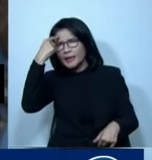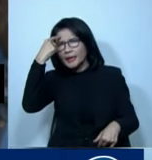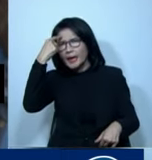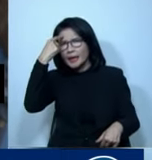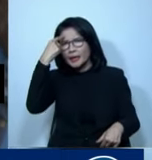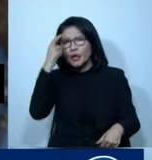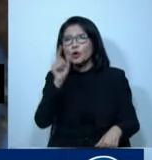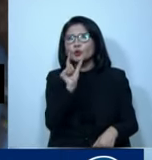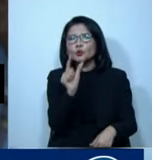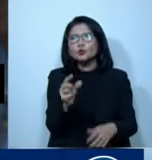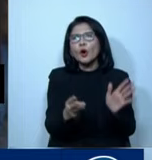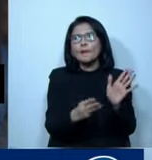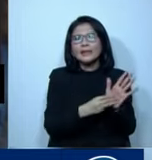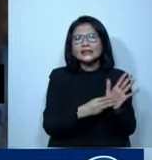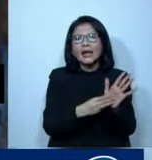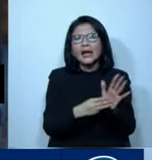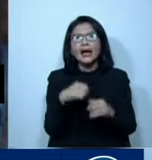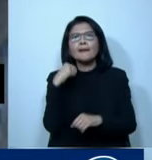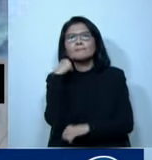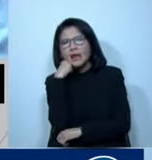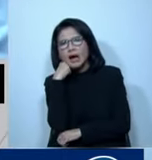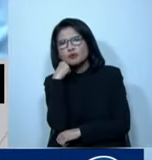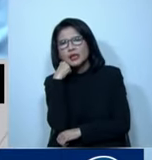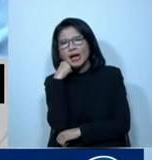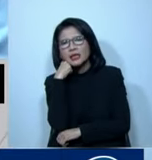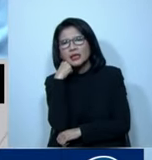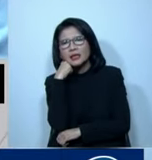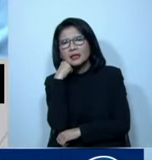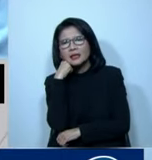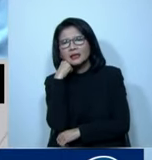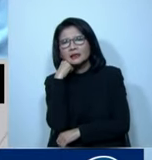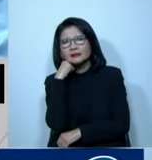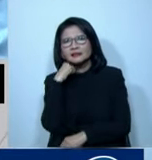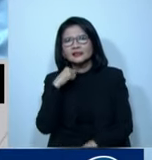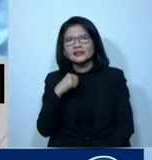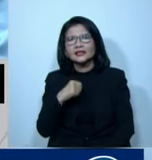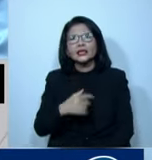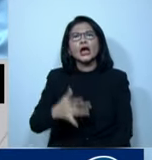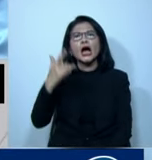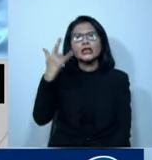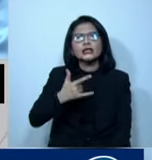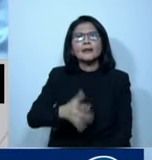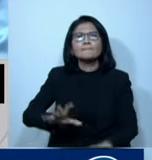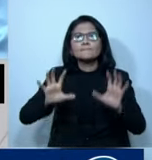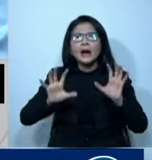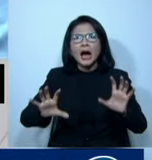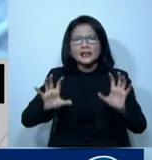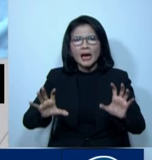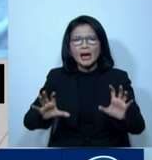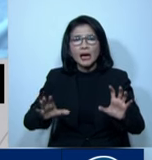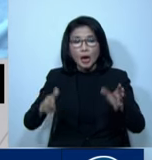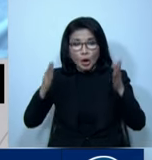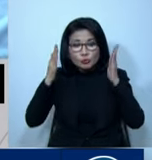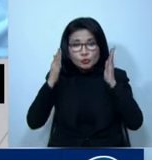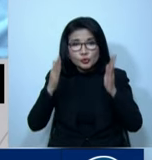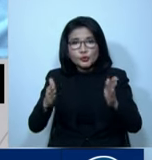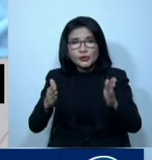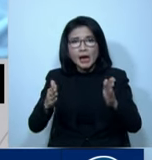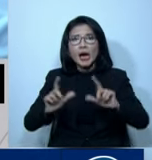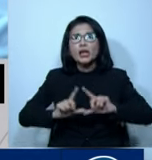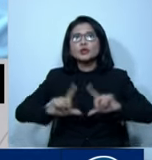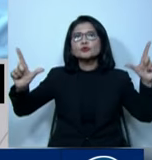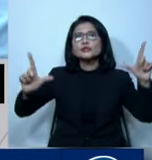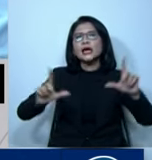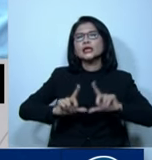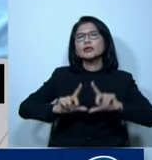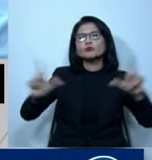untuk mengatasi pengangguran yang EE masih banyak terutama lulusan